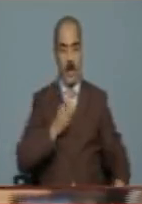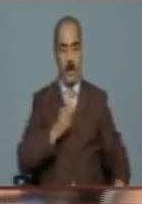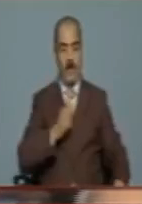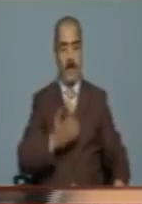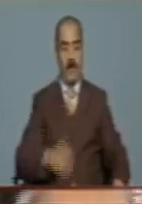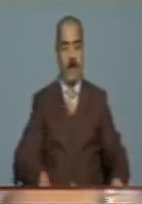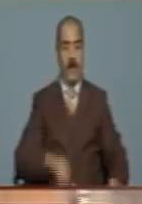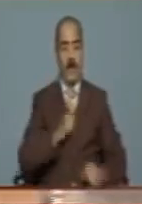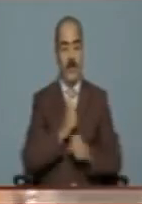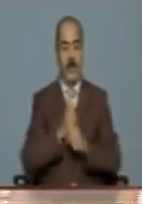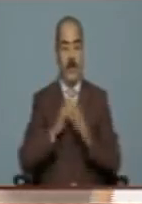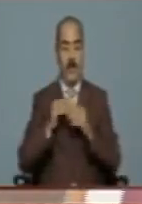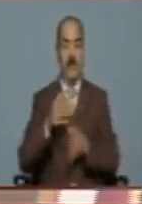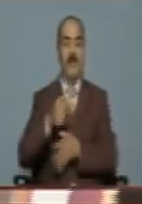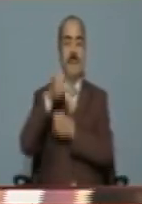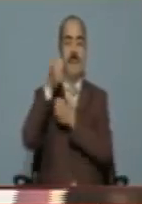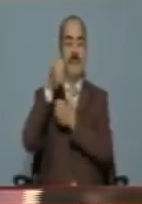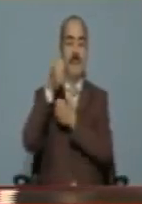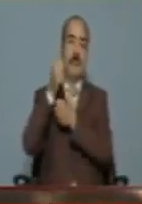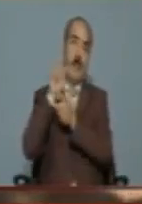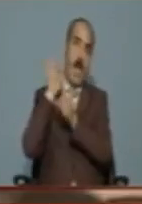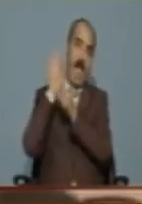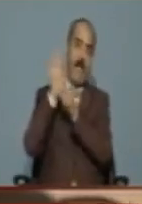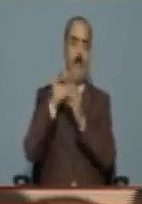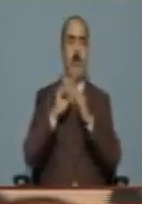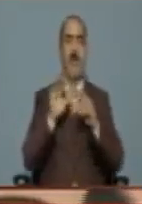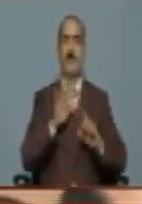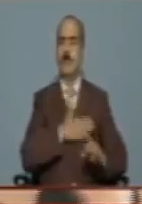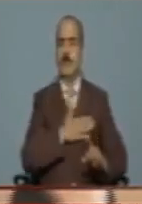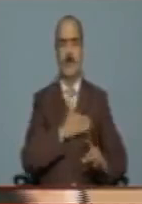جعلوا الوطن غايتهم والعدل شريعتهم.